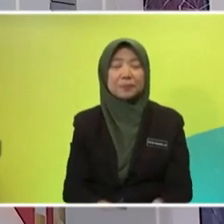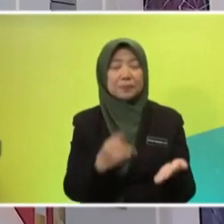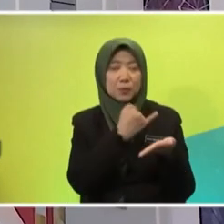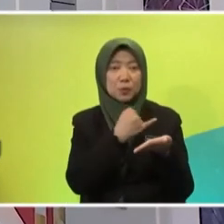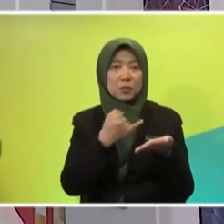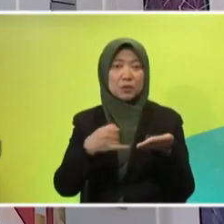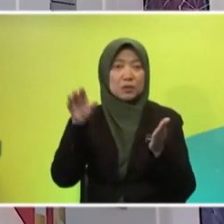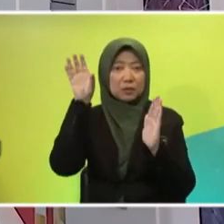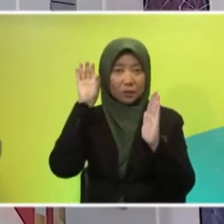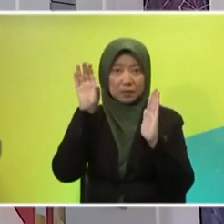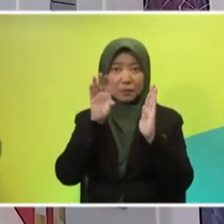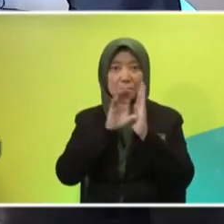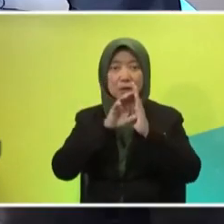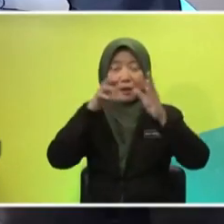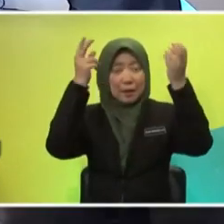Arnab ya.